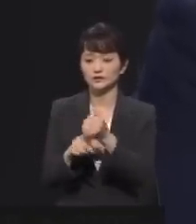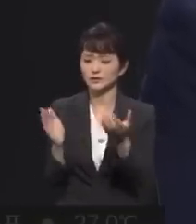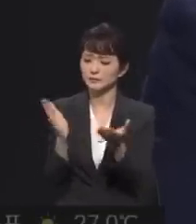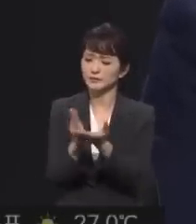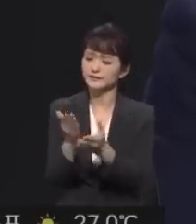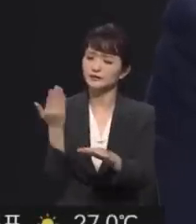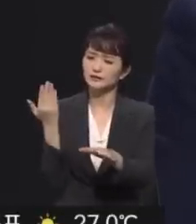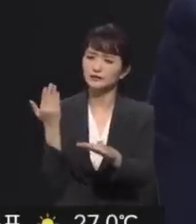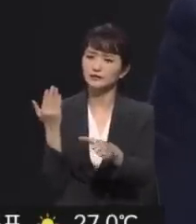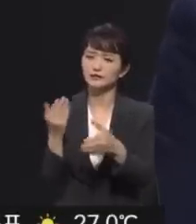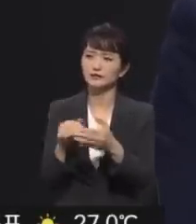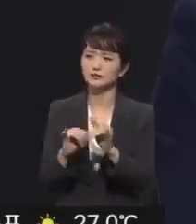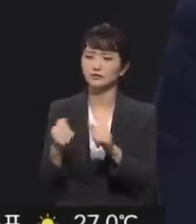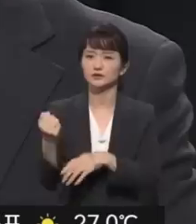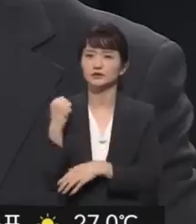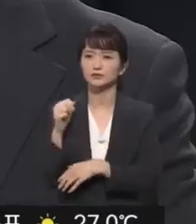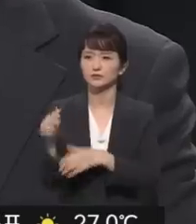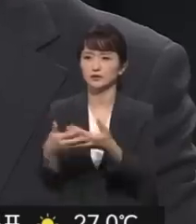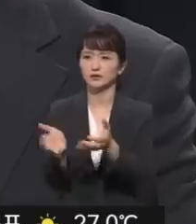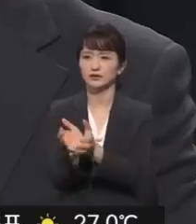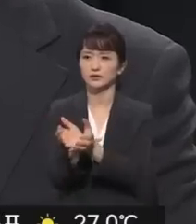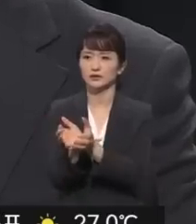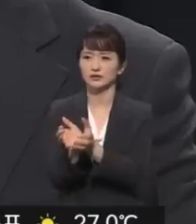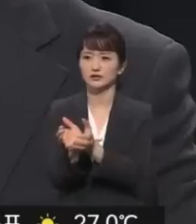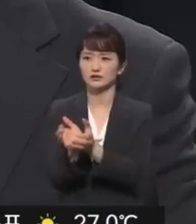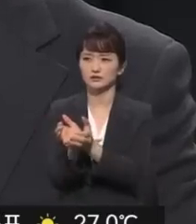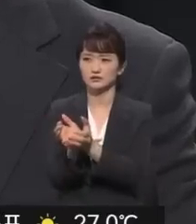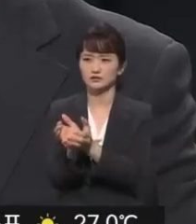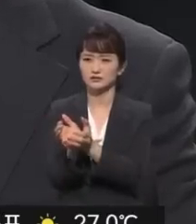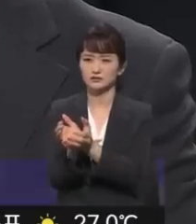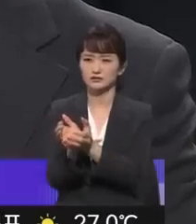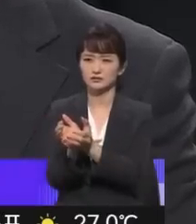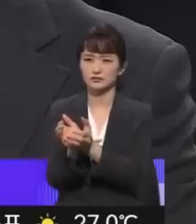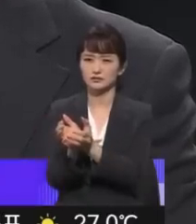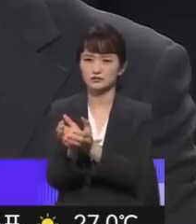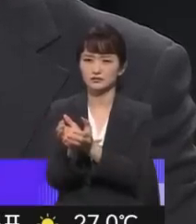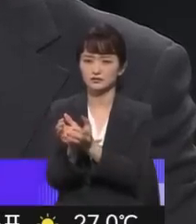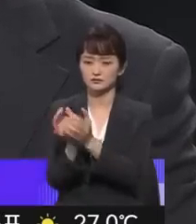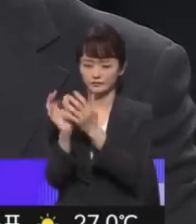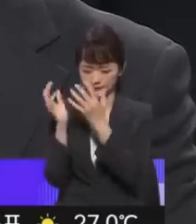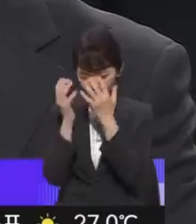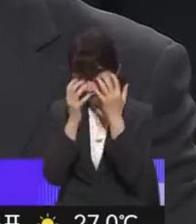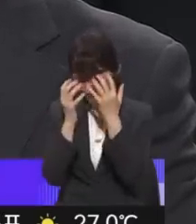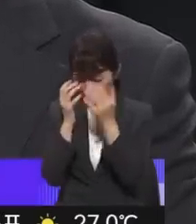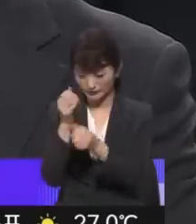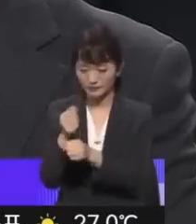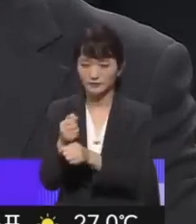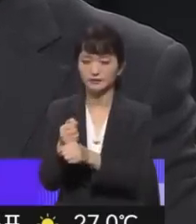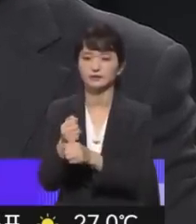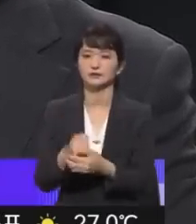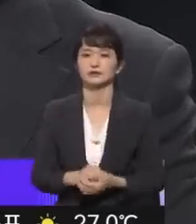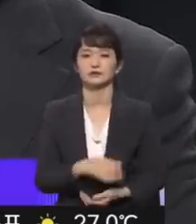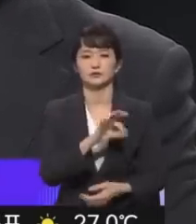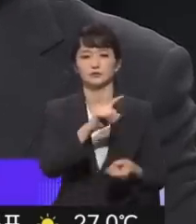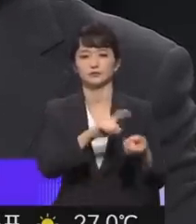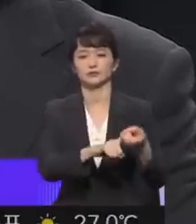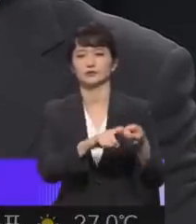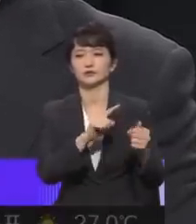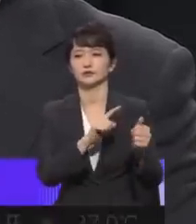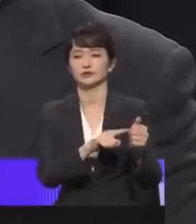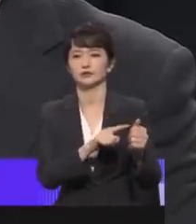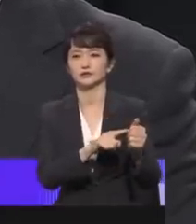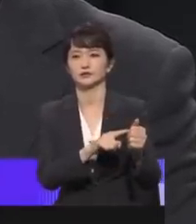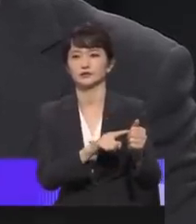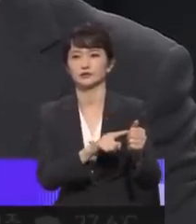이 국민 이란 집권 여당을 마신 자리로 만들어 놨기 때문에 저는 이 참에 백관들이 라고 불리는 분들이나 했건 에 주식이 좋아하는